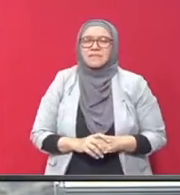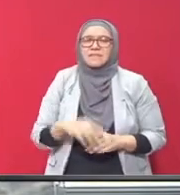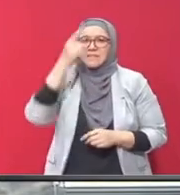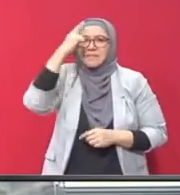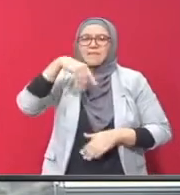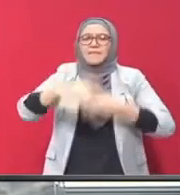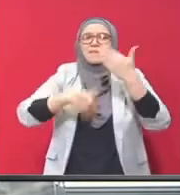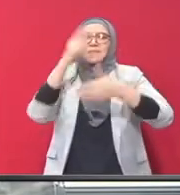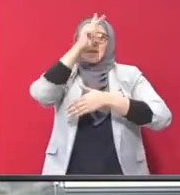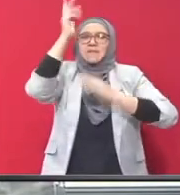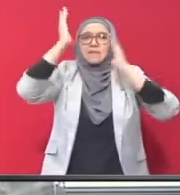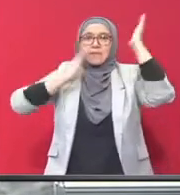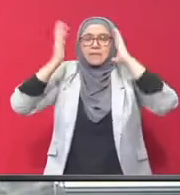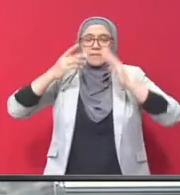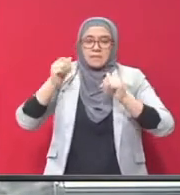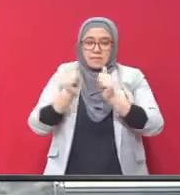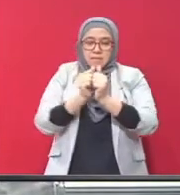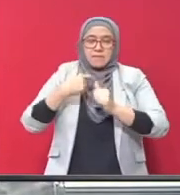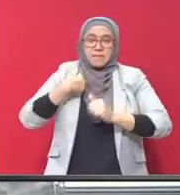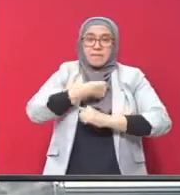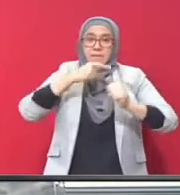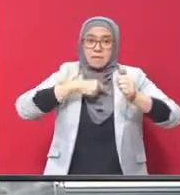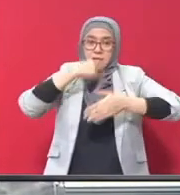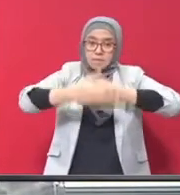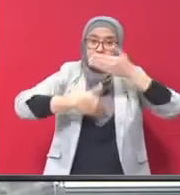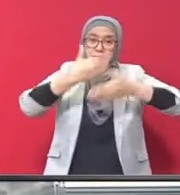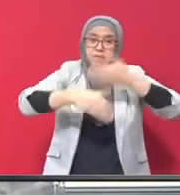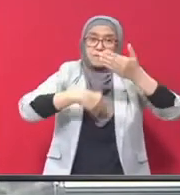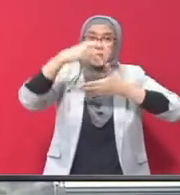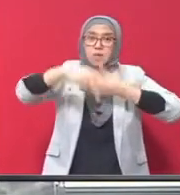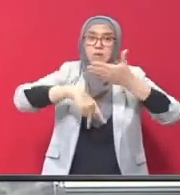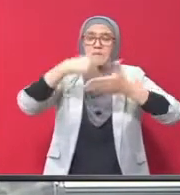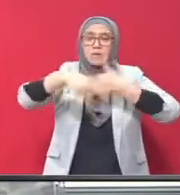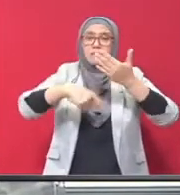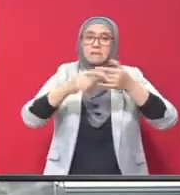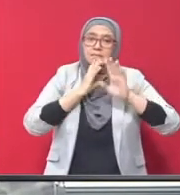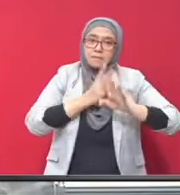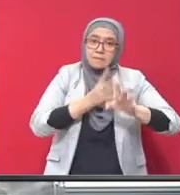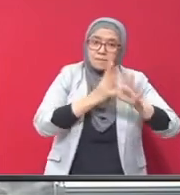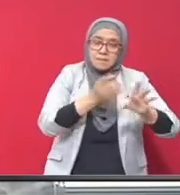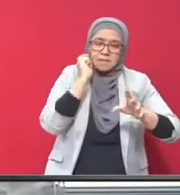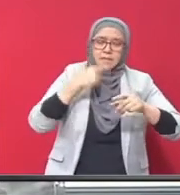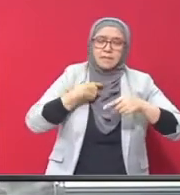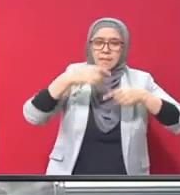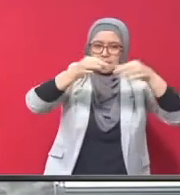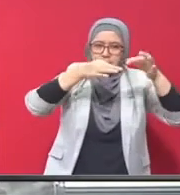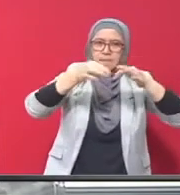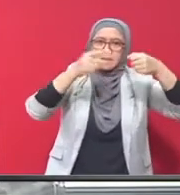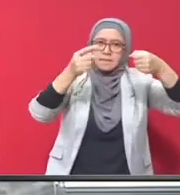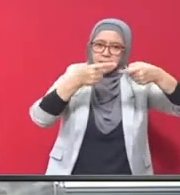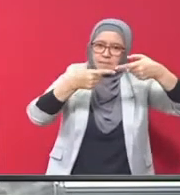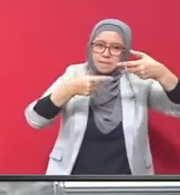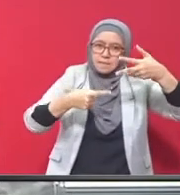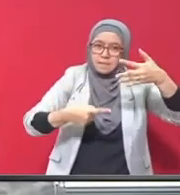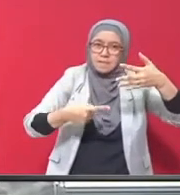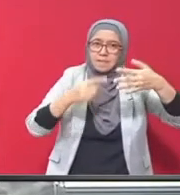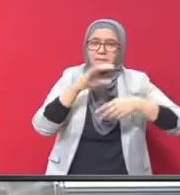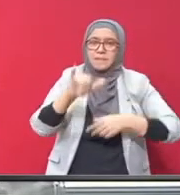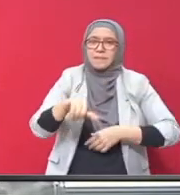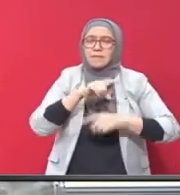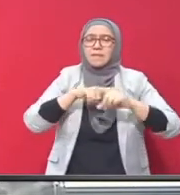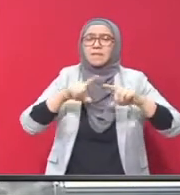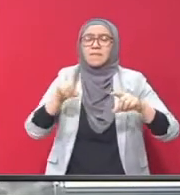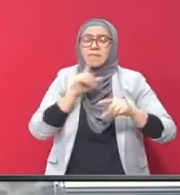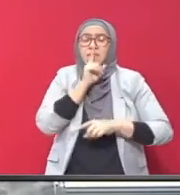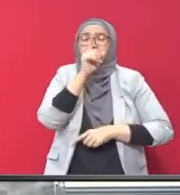dengan kita melaksanakan program-program yang disebut adiyanti seakan sebut 11 memang